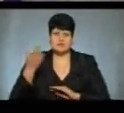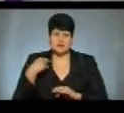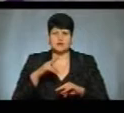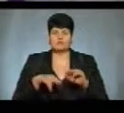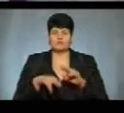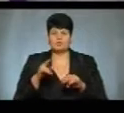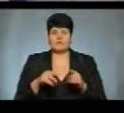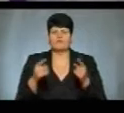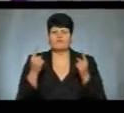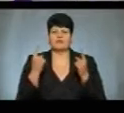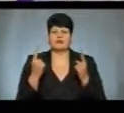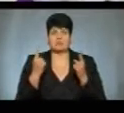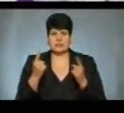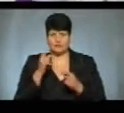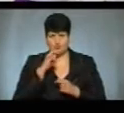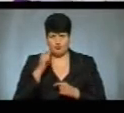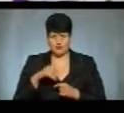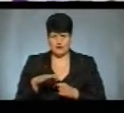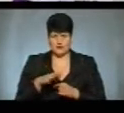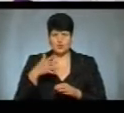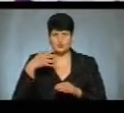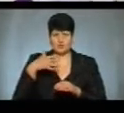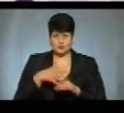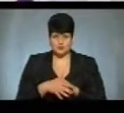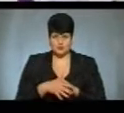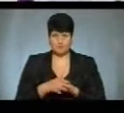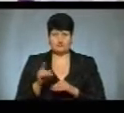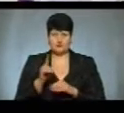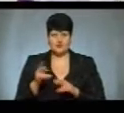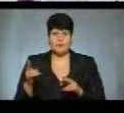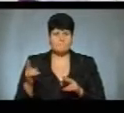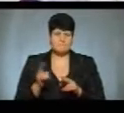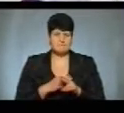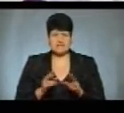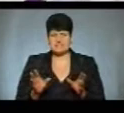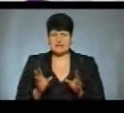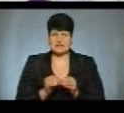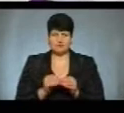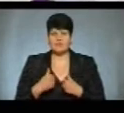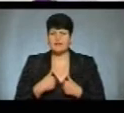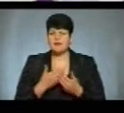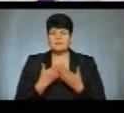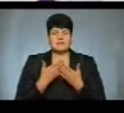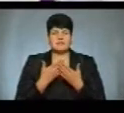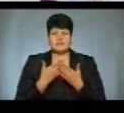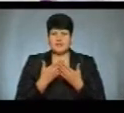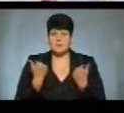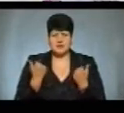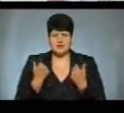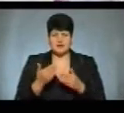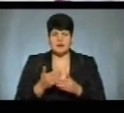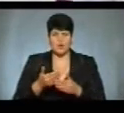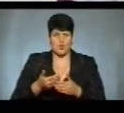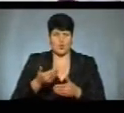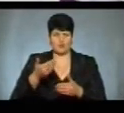будував велику Україну, зрозумів, що без єдності нам немає кроку